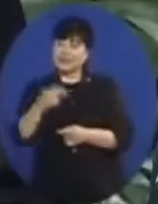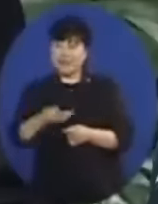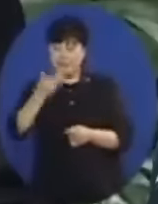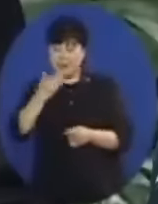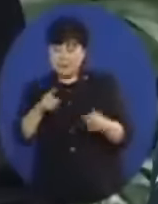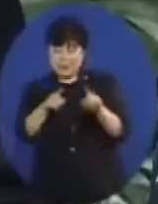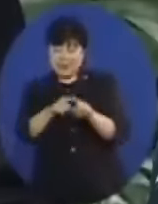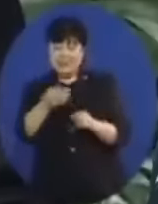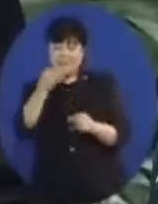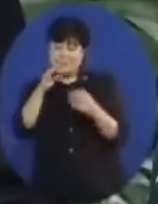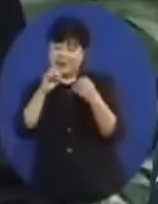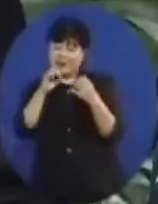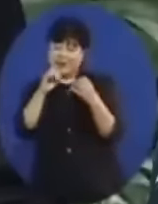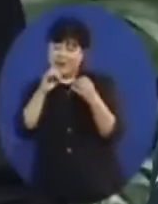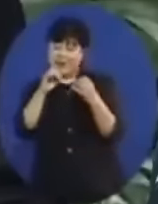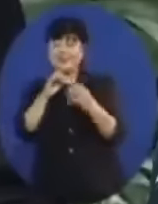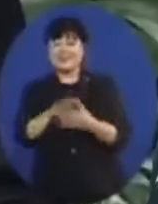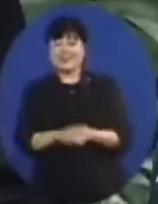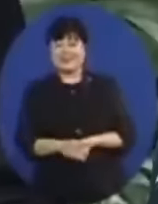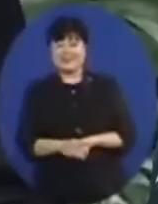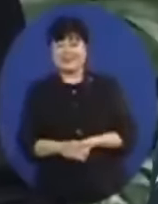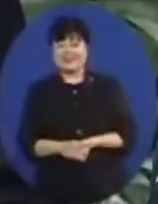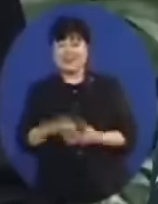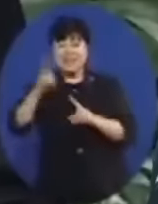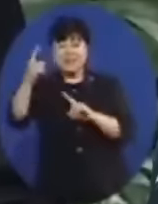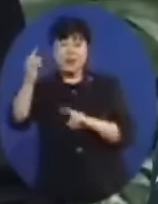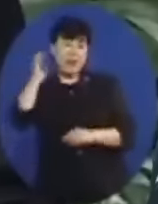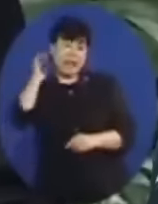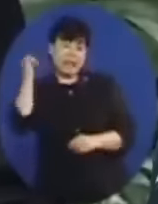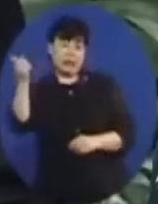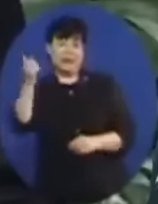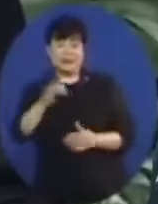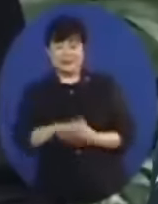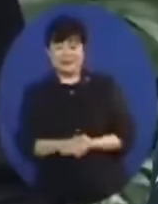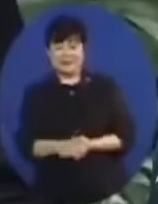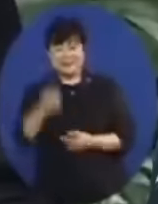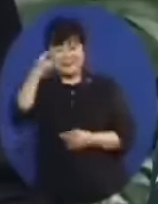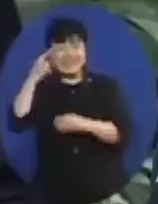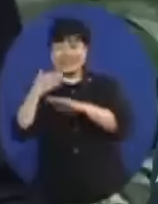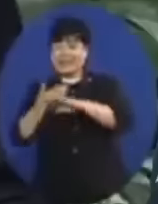식사를 같이 했는데 우리 이명박 대통령님께